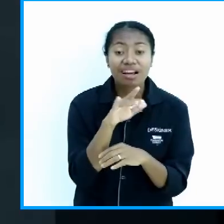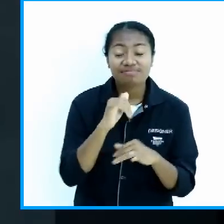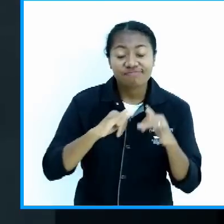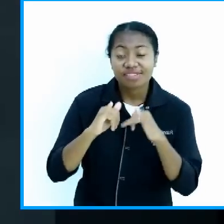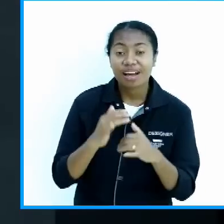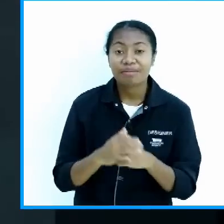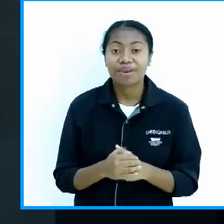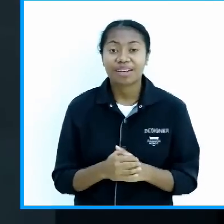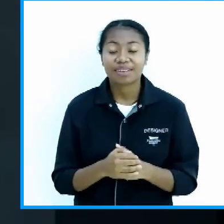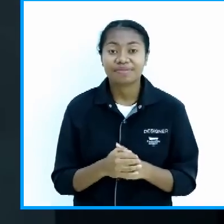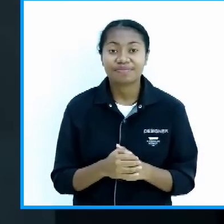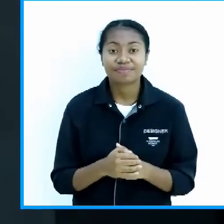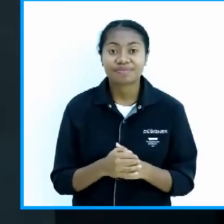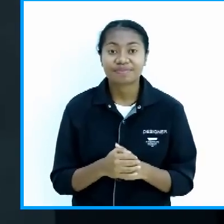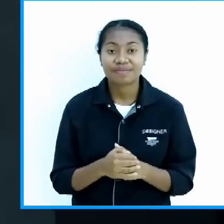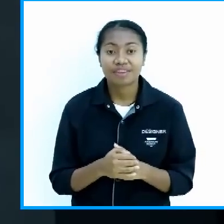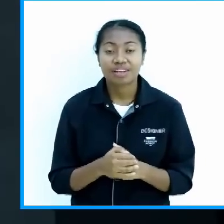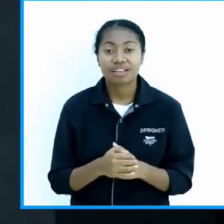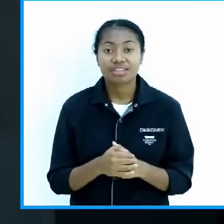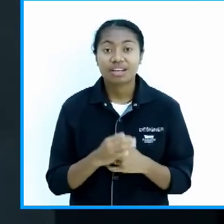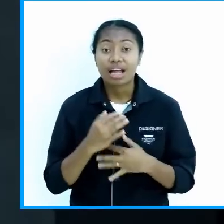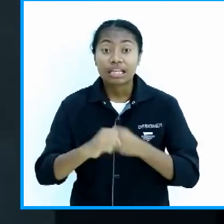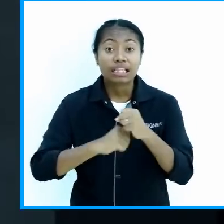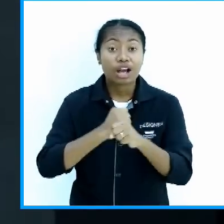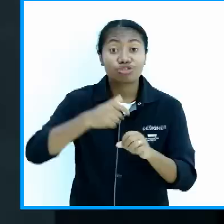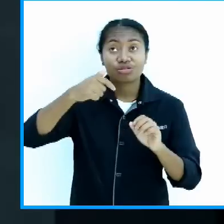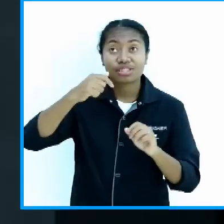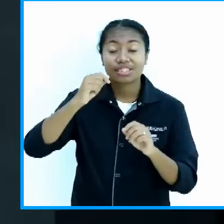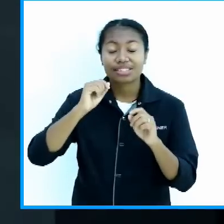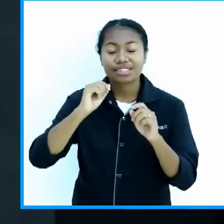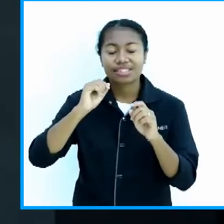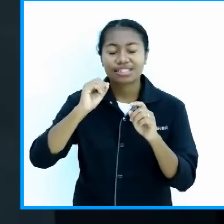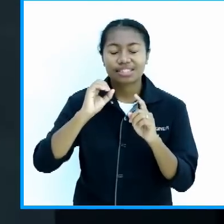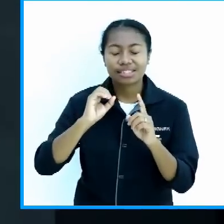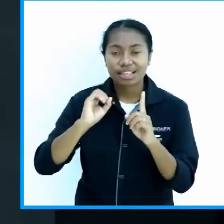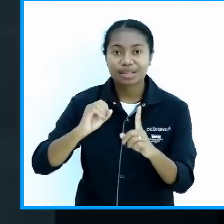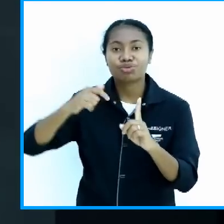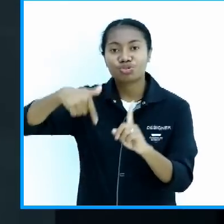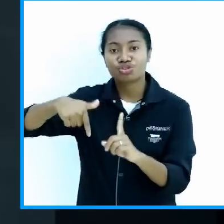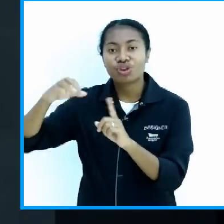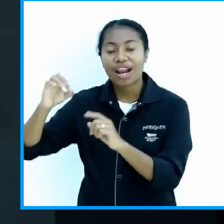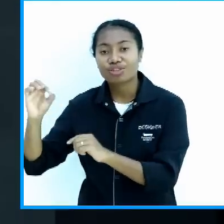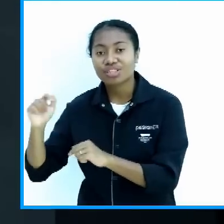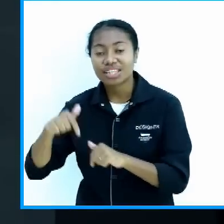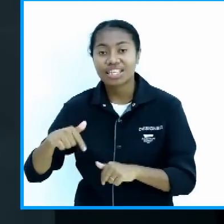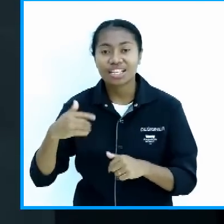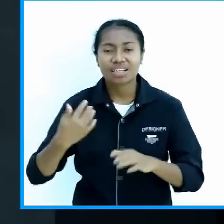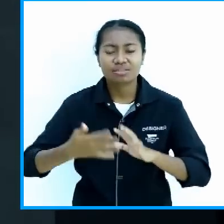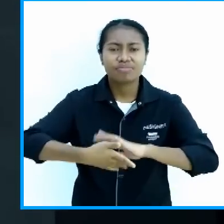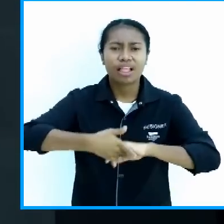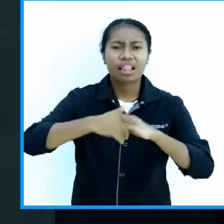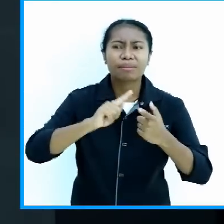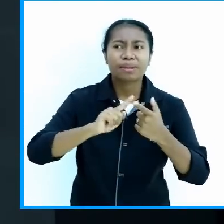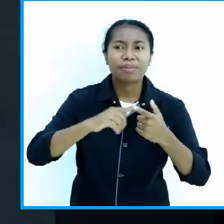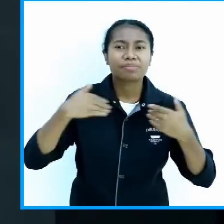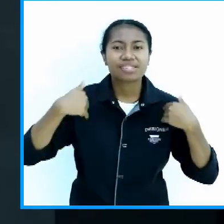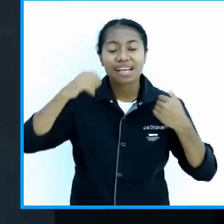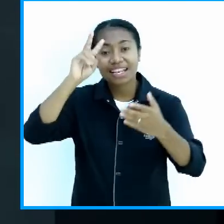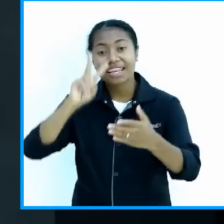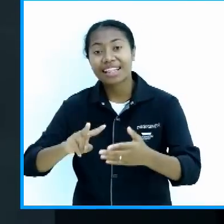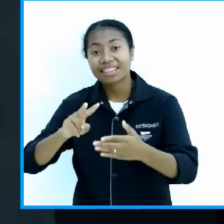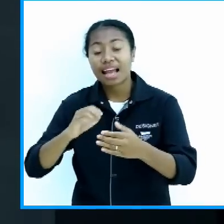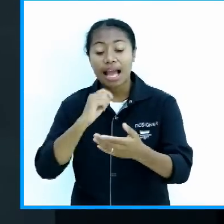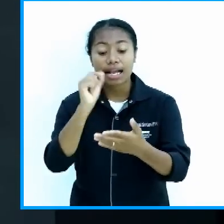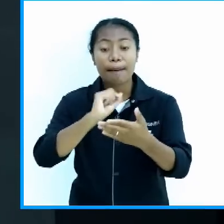yang di tahun 1700 ini. Nah, tahun 1700 ini yang terkenal, kalau teman-teman saudara-saudara lihat yang di gambar itu, yang paling